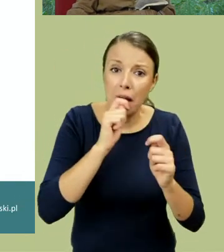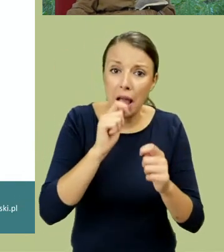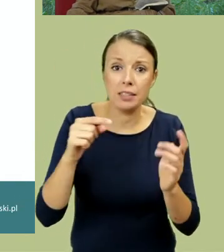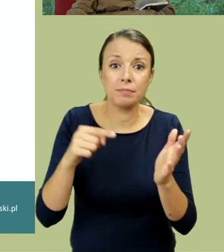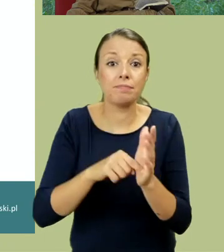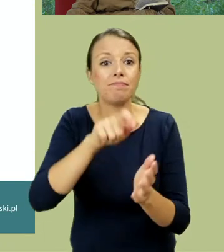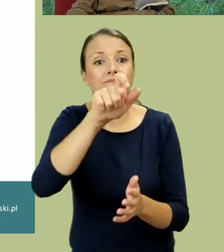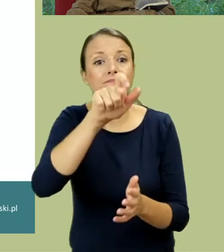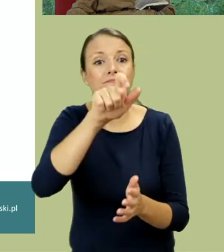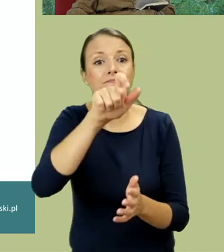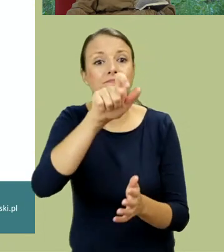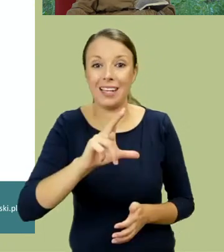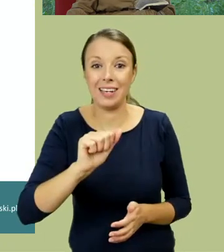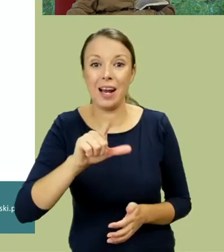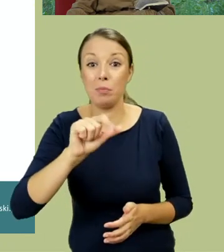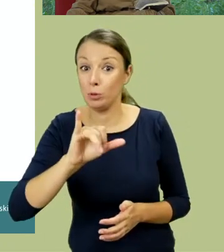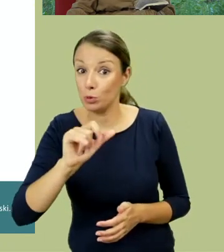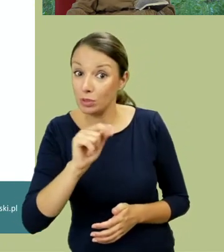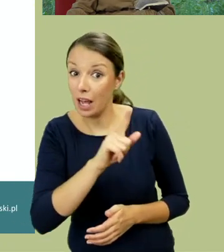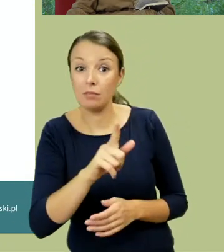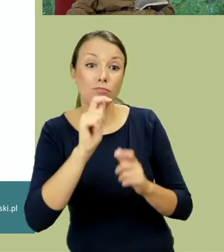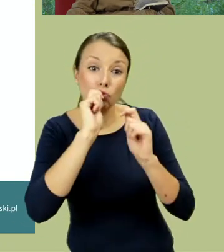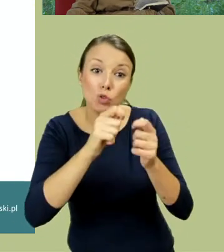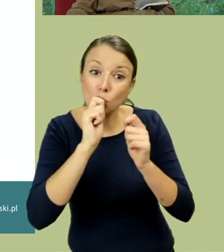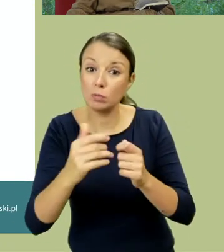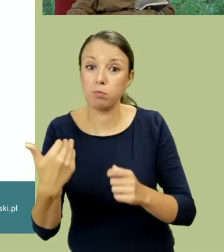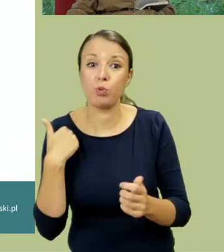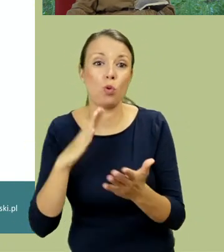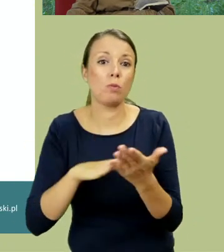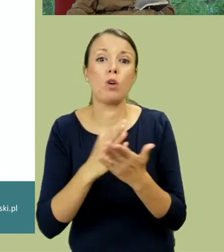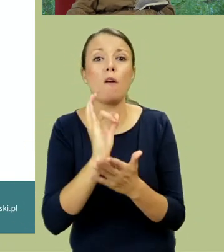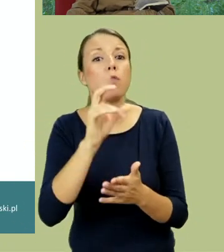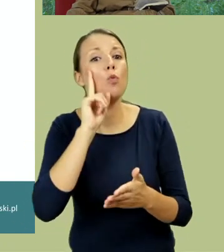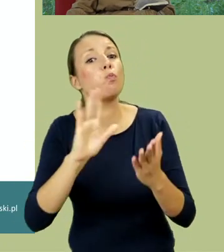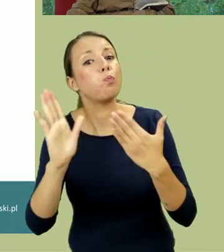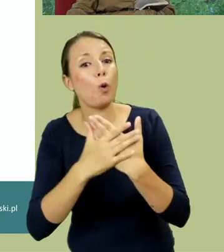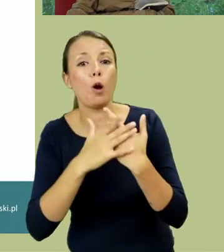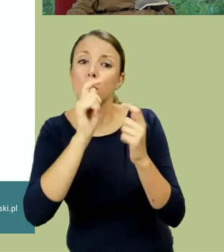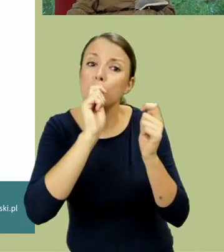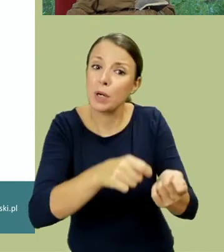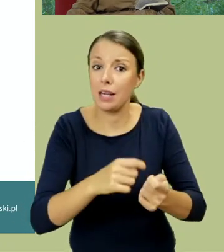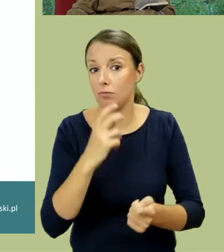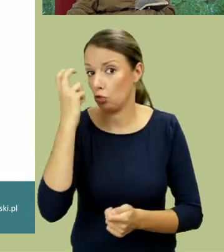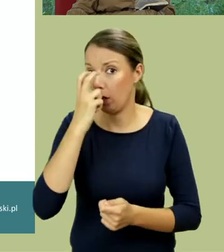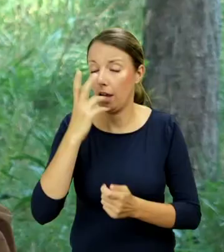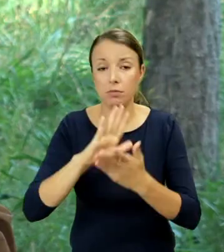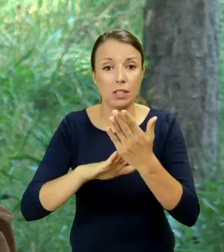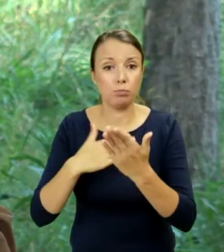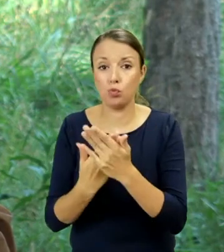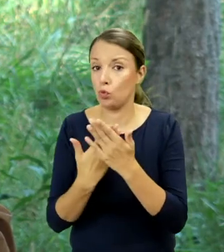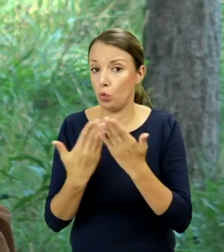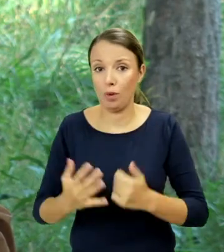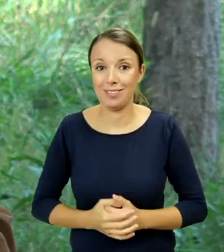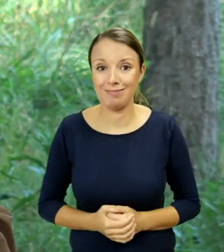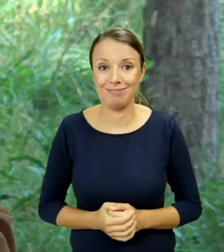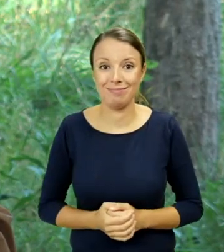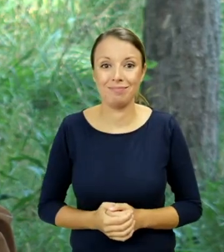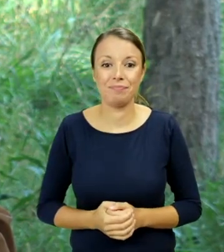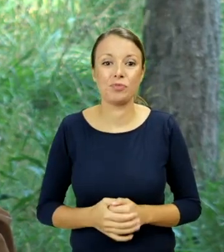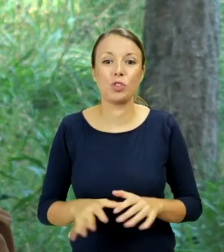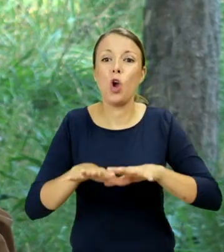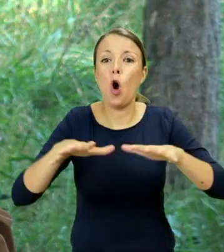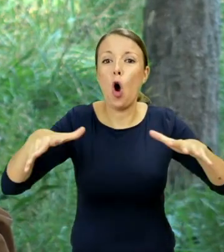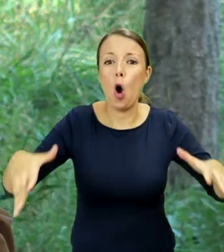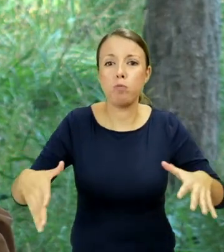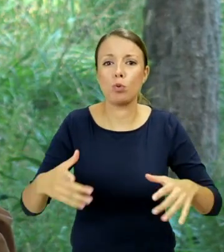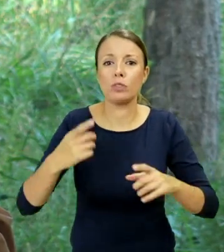Piłsudska otrzymała, na przykład od swojego męża. Jednym z nich jest obrus, ręcznie haftowany